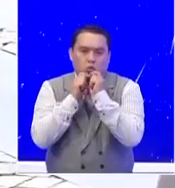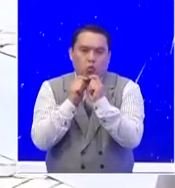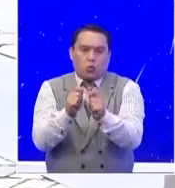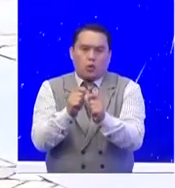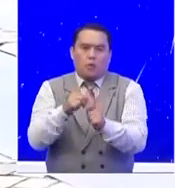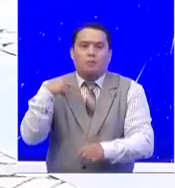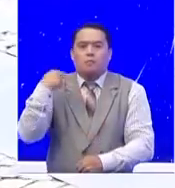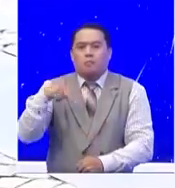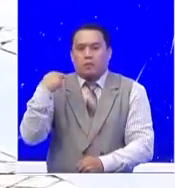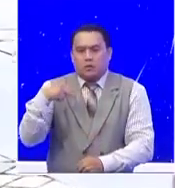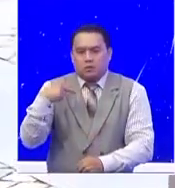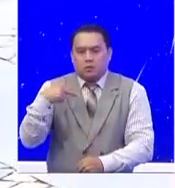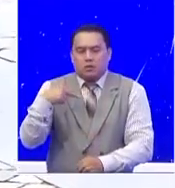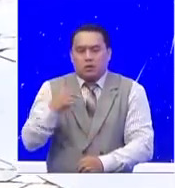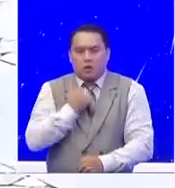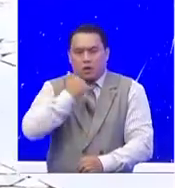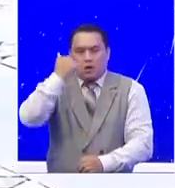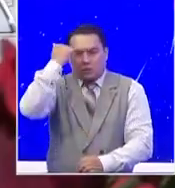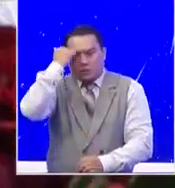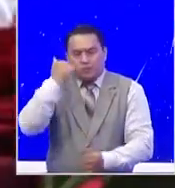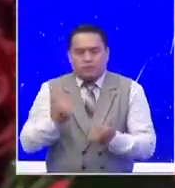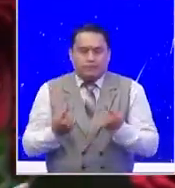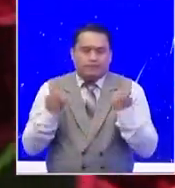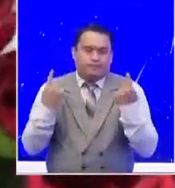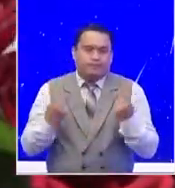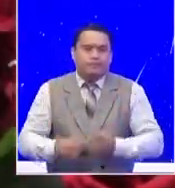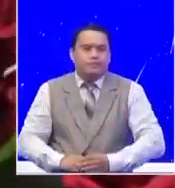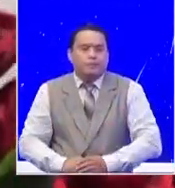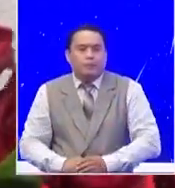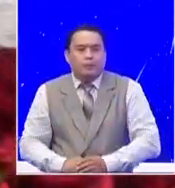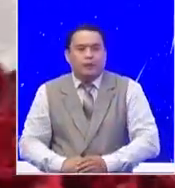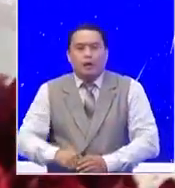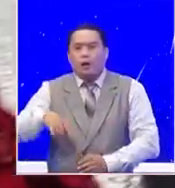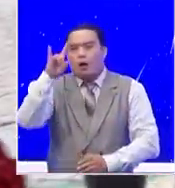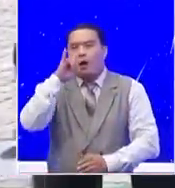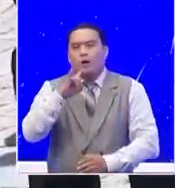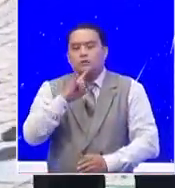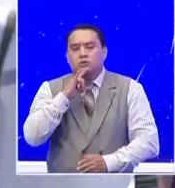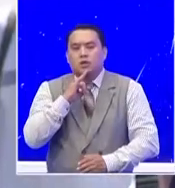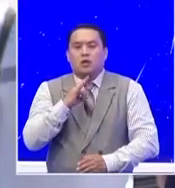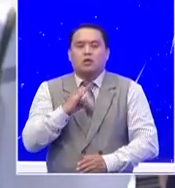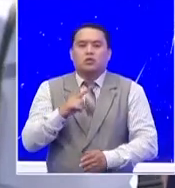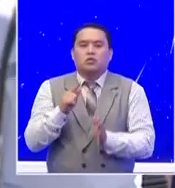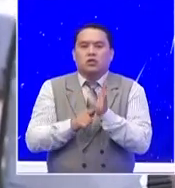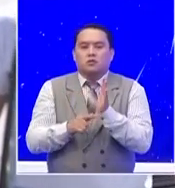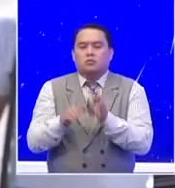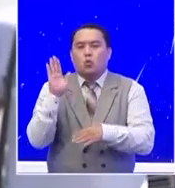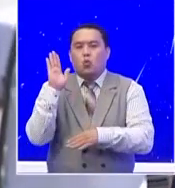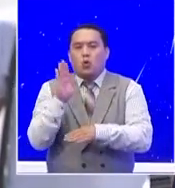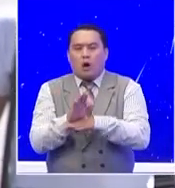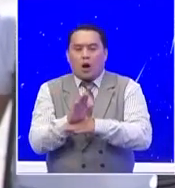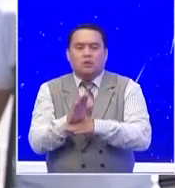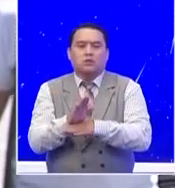жатқан президентімізге алғысым шексіз. Сонымен қоса Қазақстан Республикасы президентінің нөмір 70-ші жарлығына